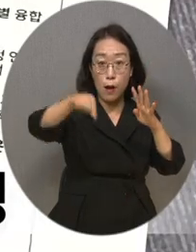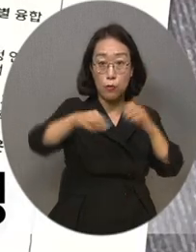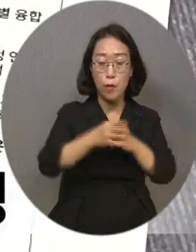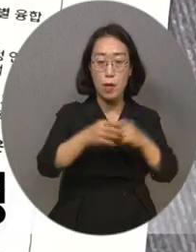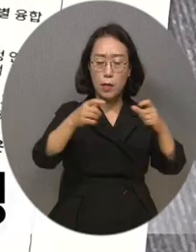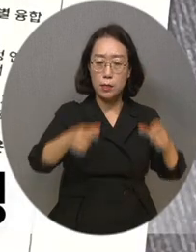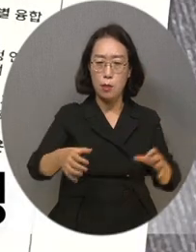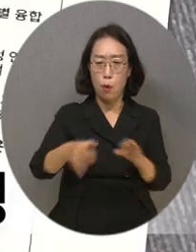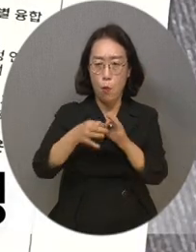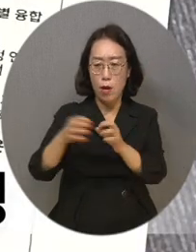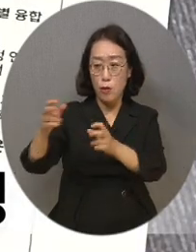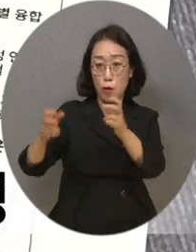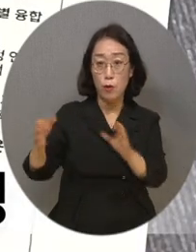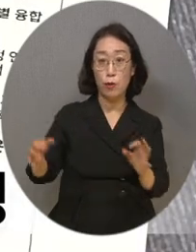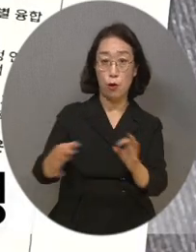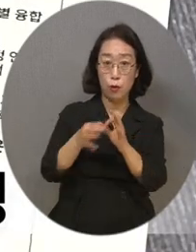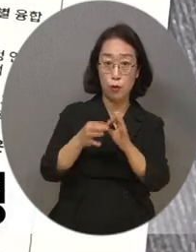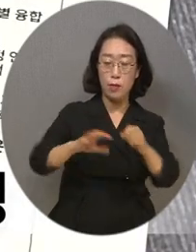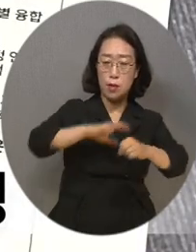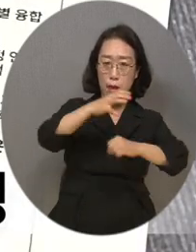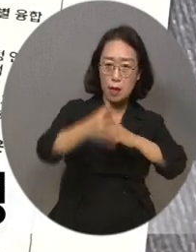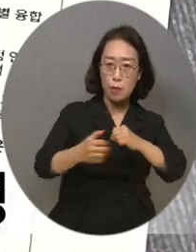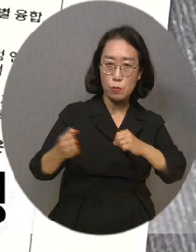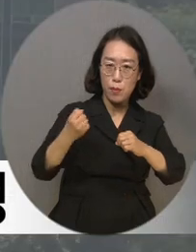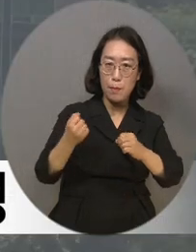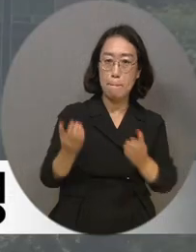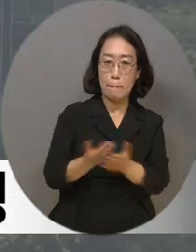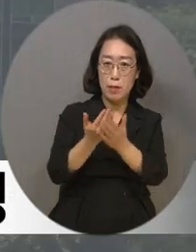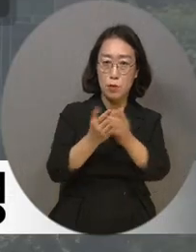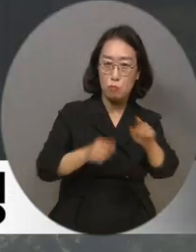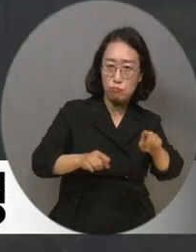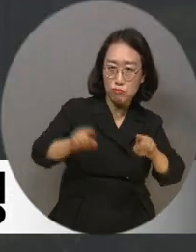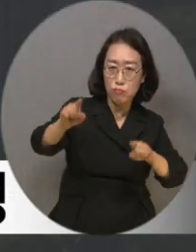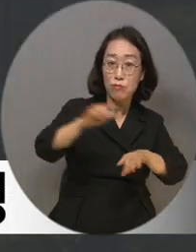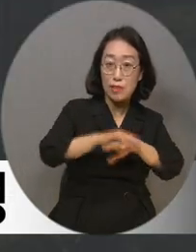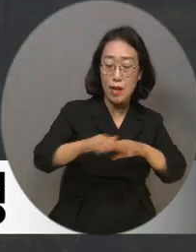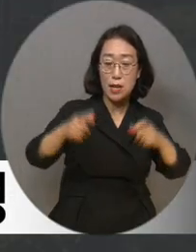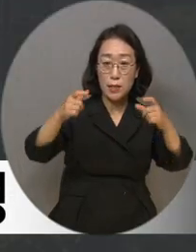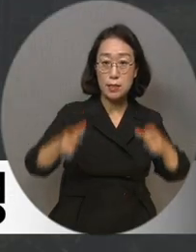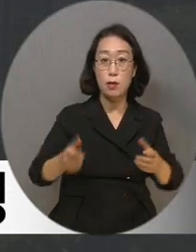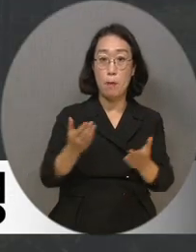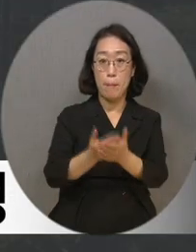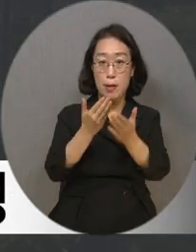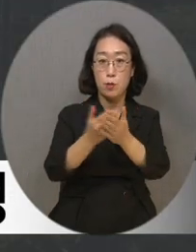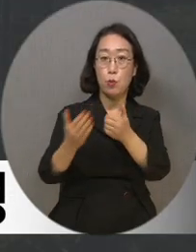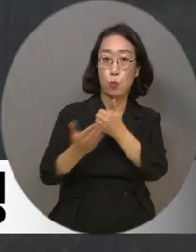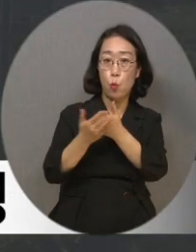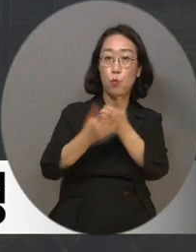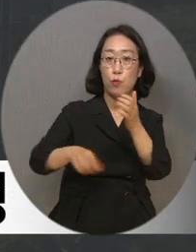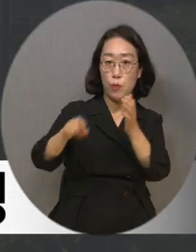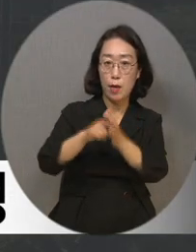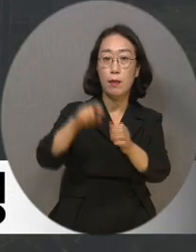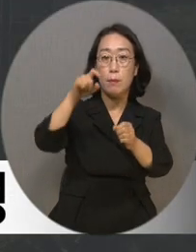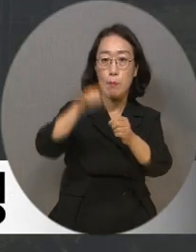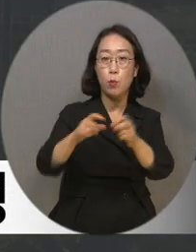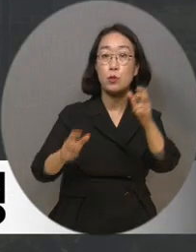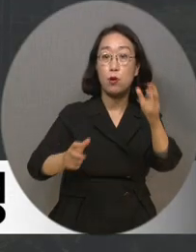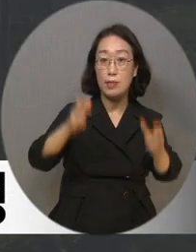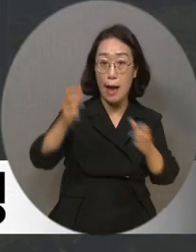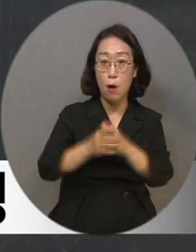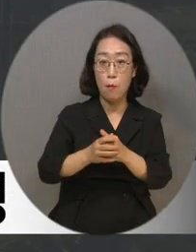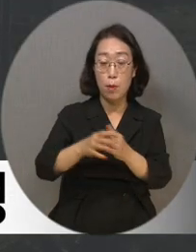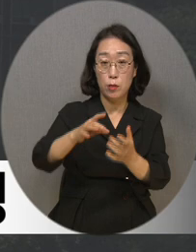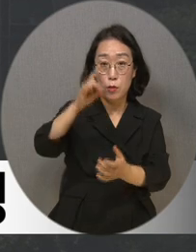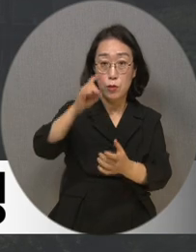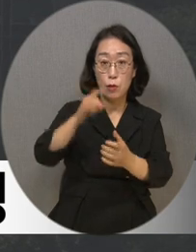전략 산업과 연계해 세계적 경쟁력을 갖추고 지역 균형 발전의 거점으로 삼기 위한 공모 사업이며 선정된